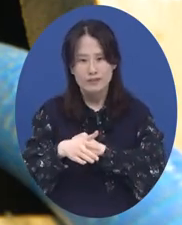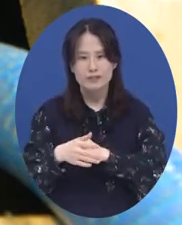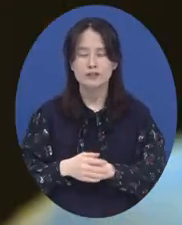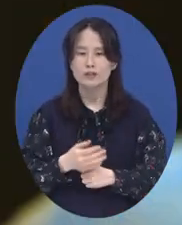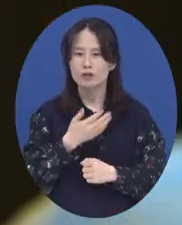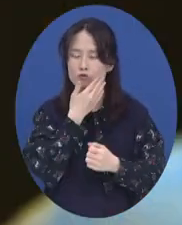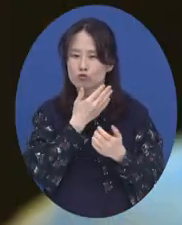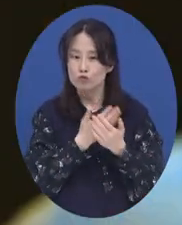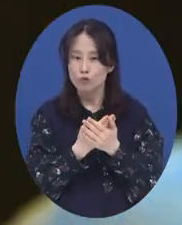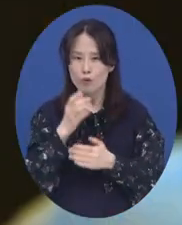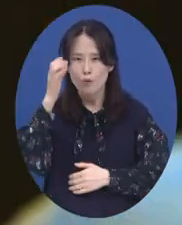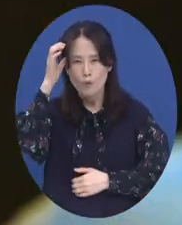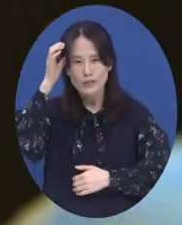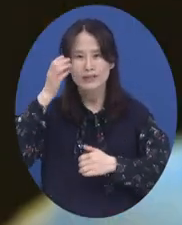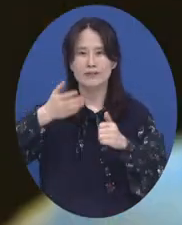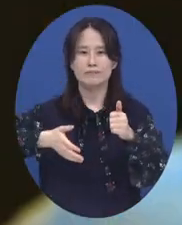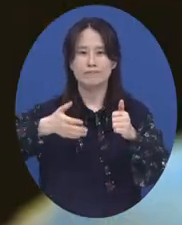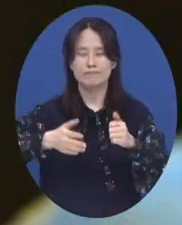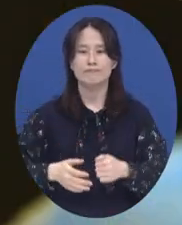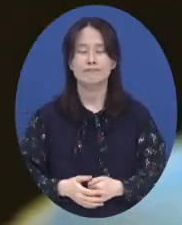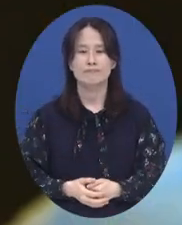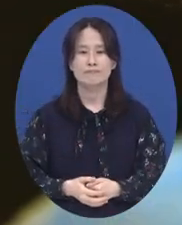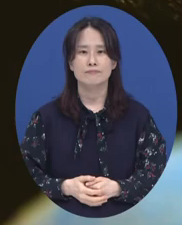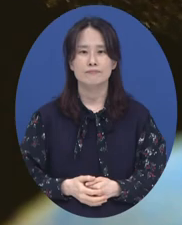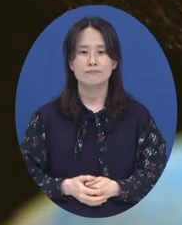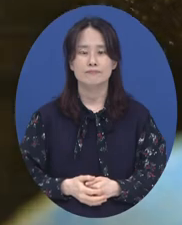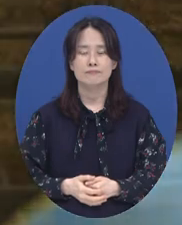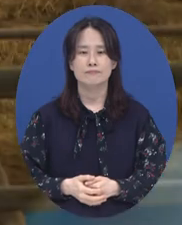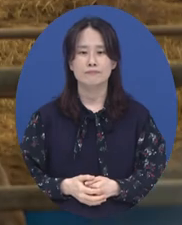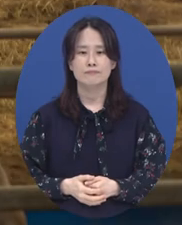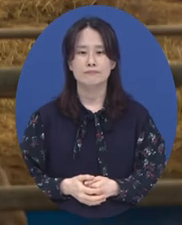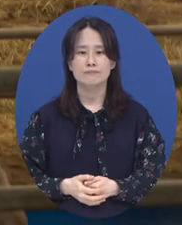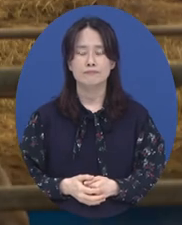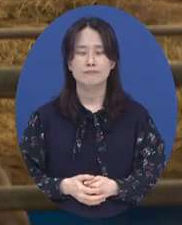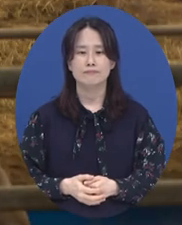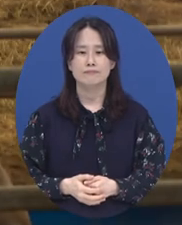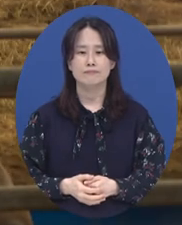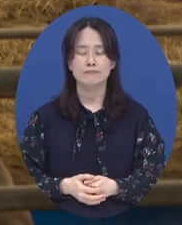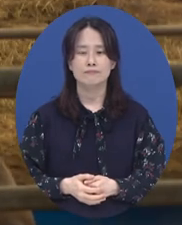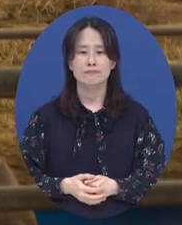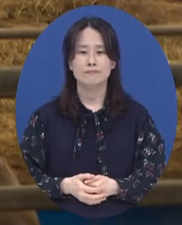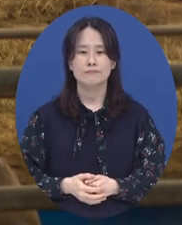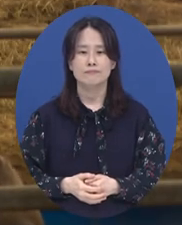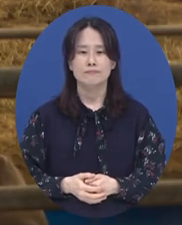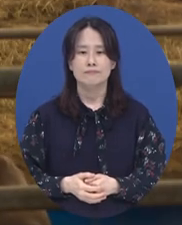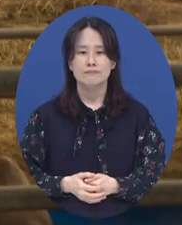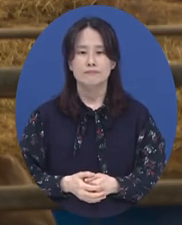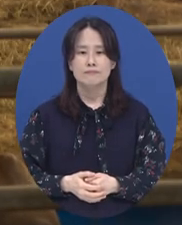경축순환농업의 마중물 역할을 톡톡히 해낼 것으로 기대됩니다. 경기지TV 구영슬입니다.